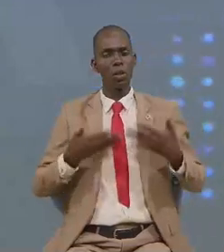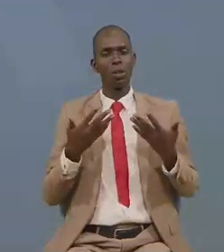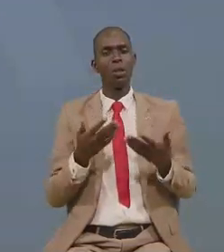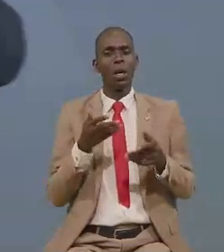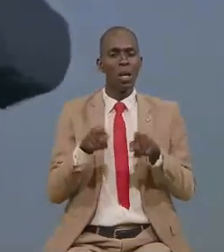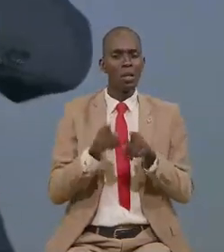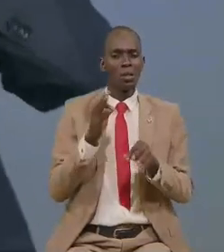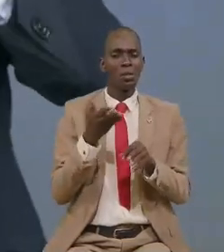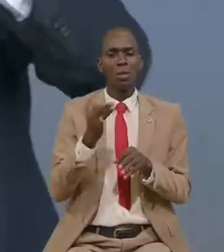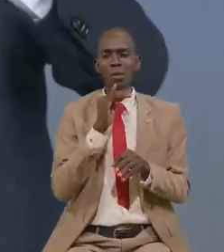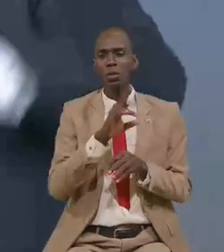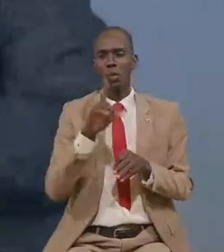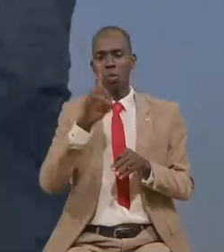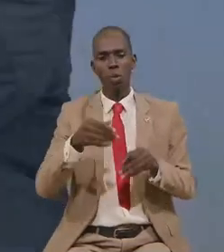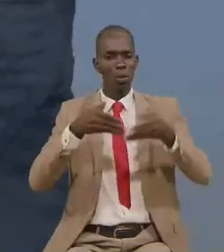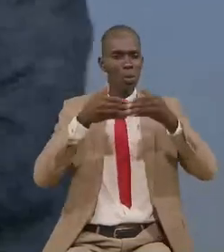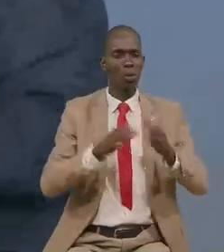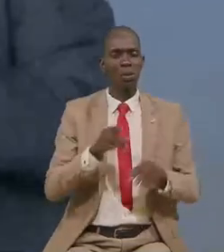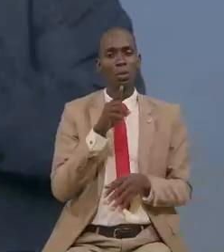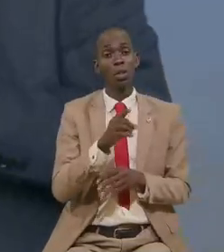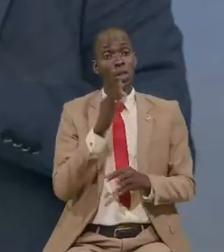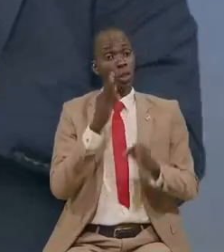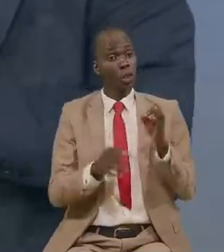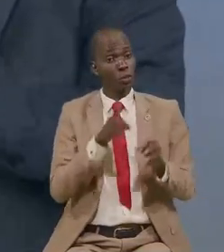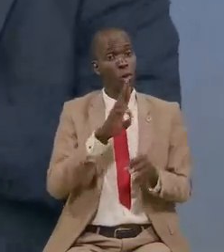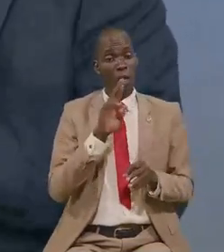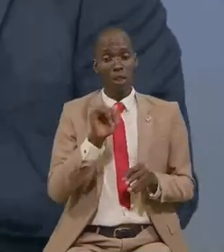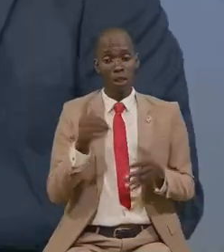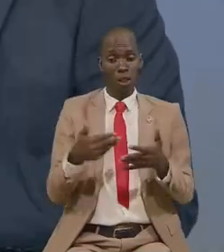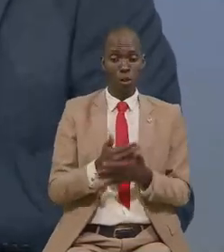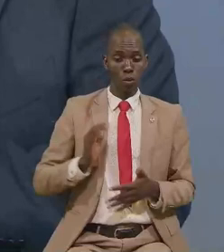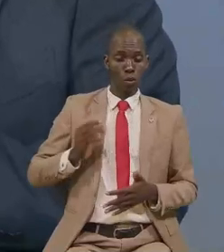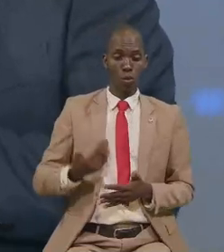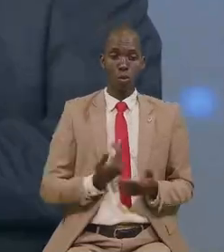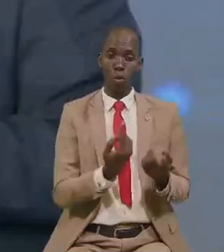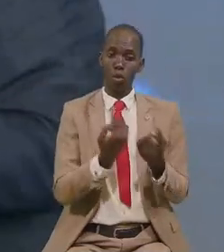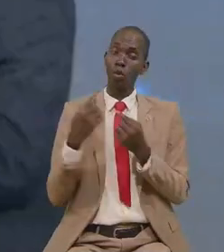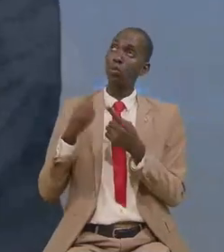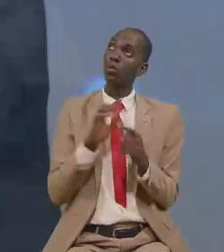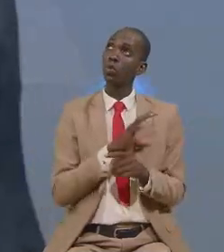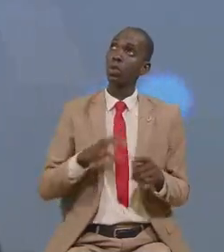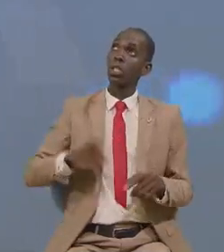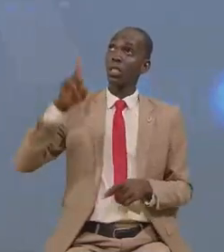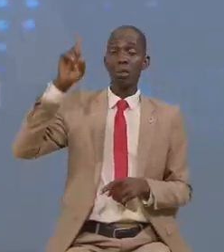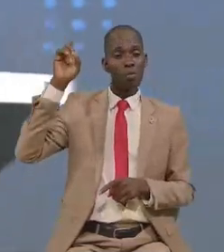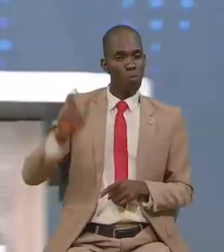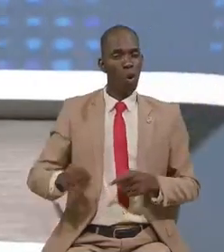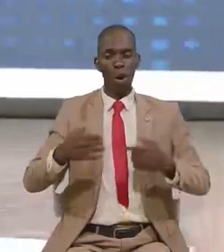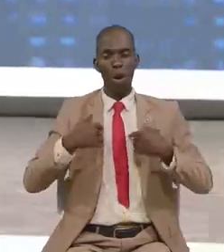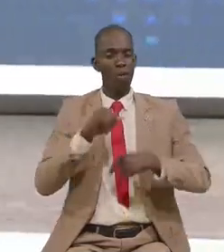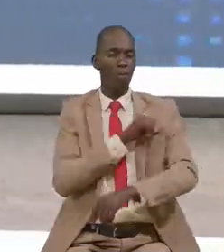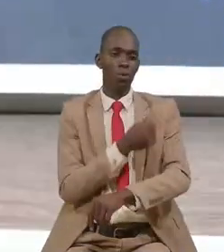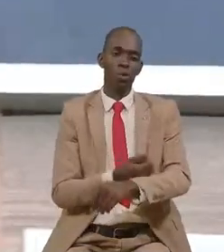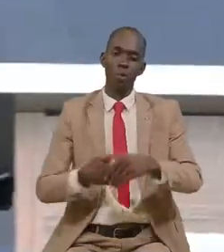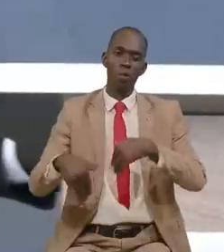ta vie? Si tu es une âme venue à Christ, il doit avoir l'autorité sur ta vie. Il a